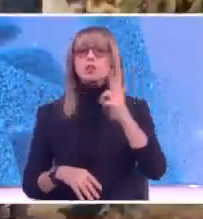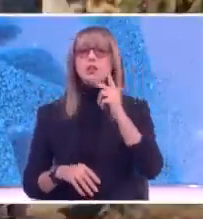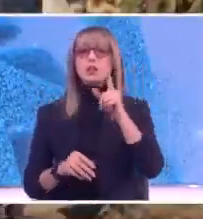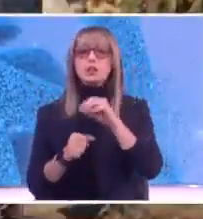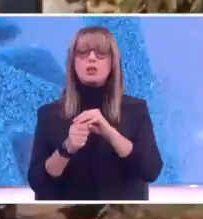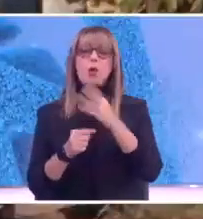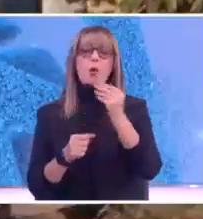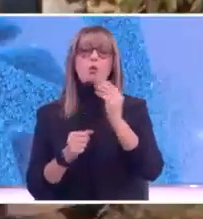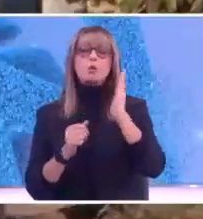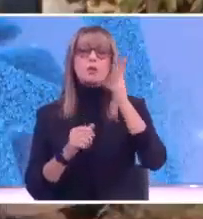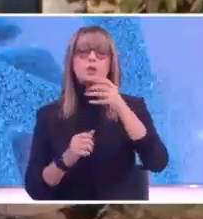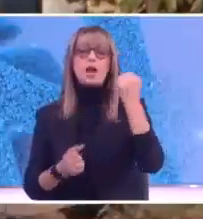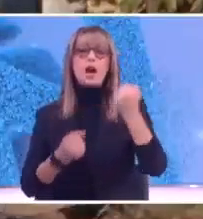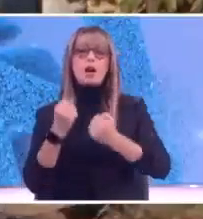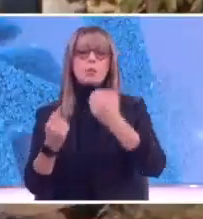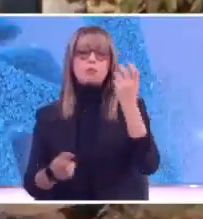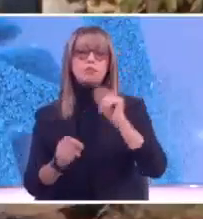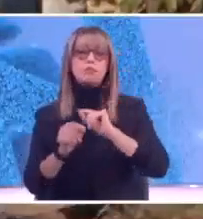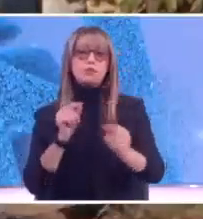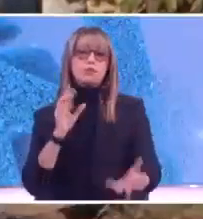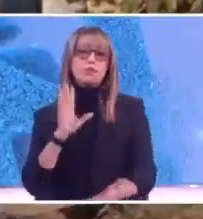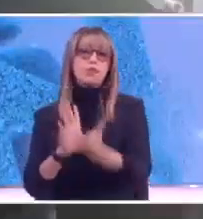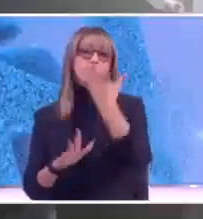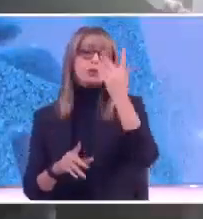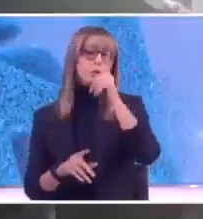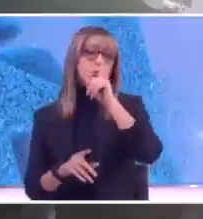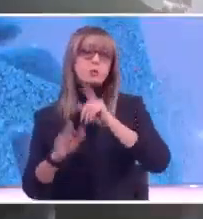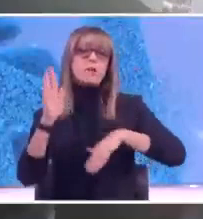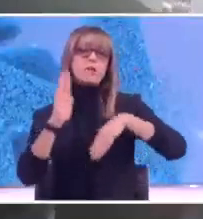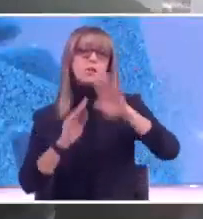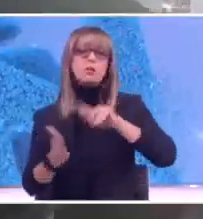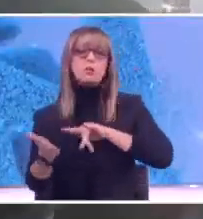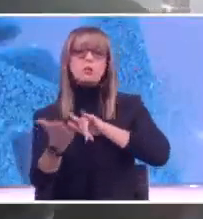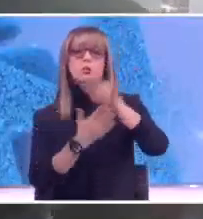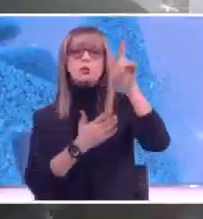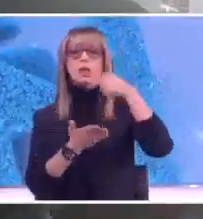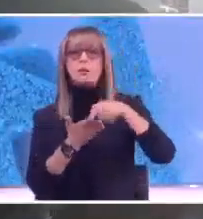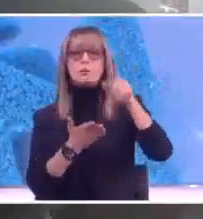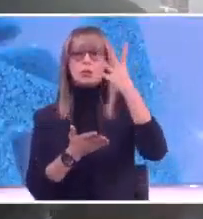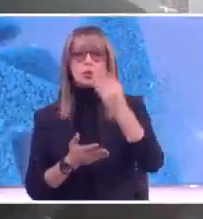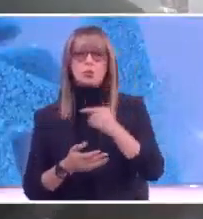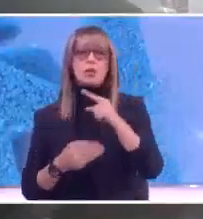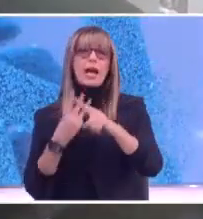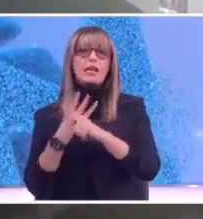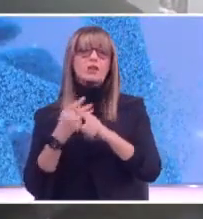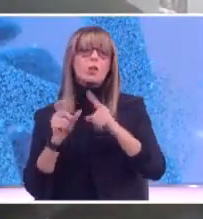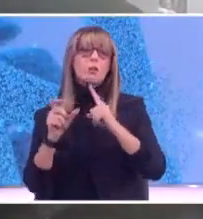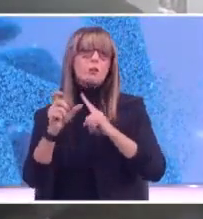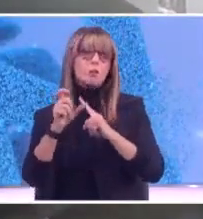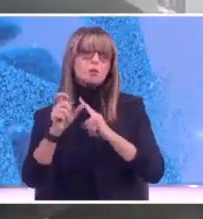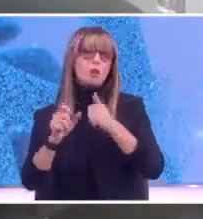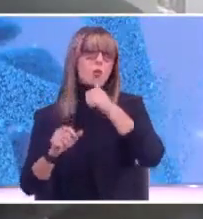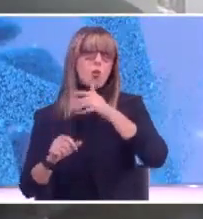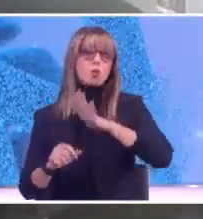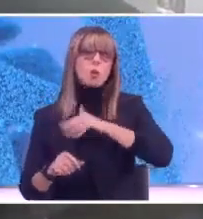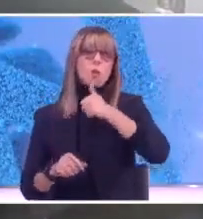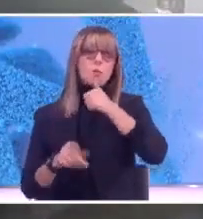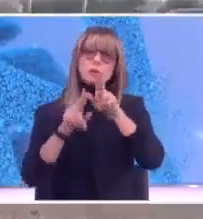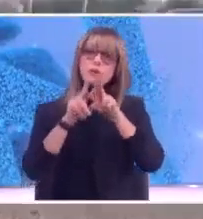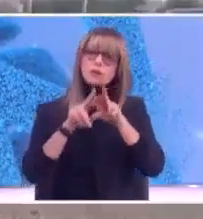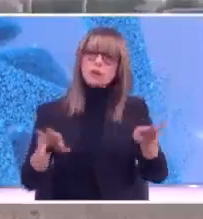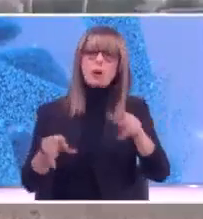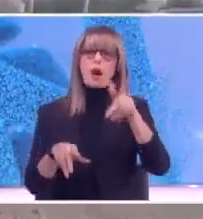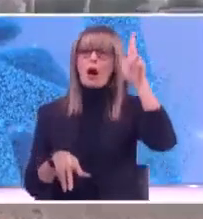sarmalında onlarca araç ateşe verildi ve yüzden fazla uçuş iptal edildi. El Chapo'nun oğlunun babası gibi Amerika